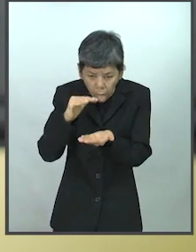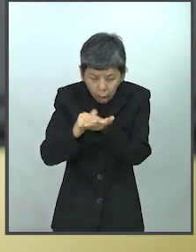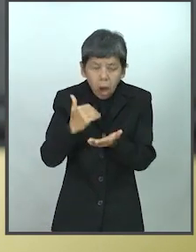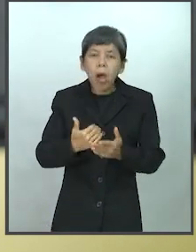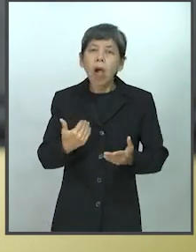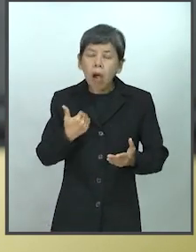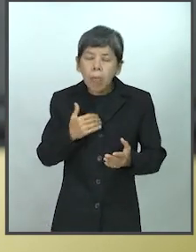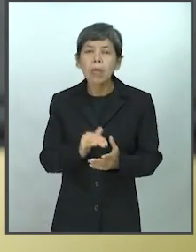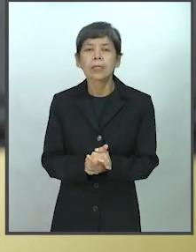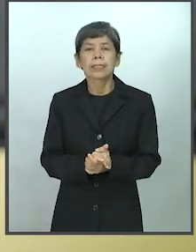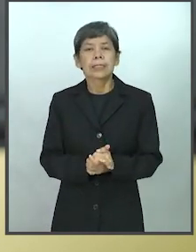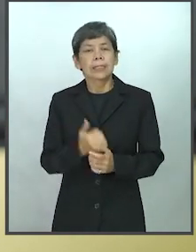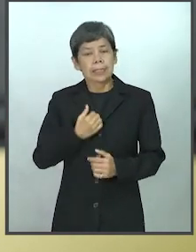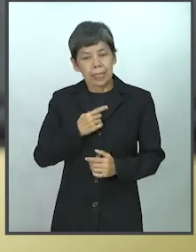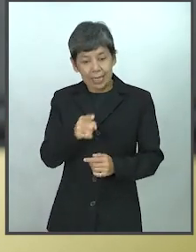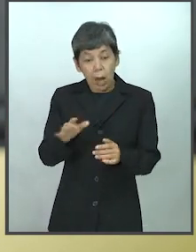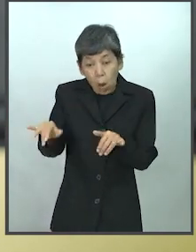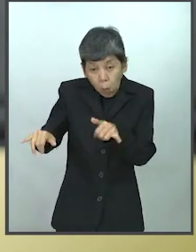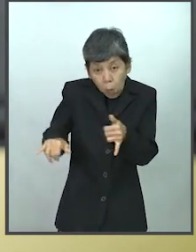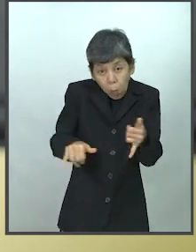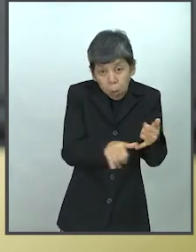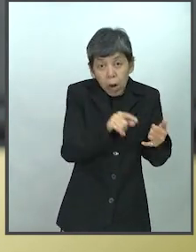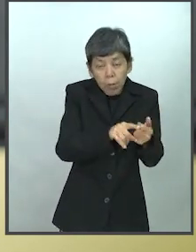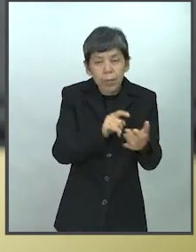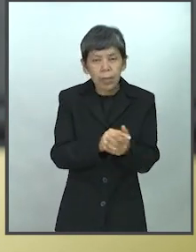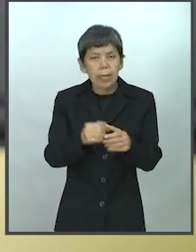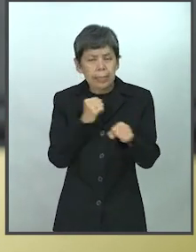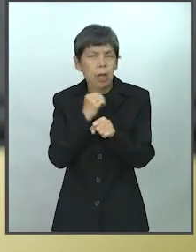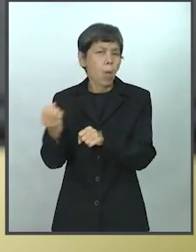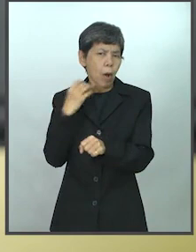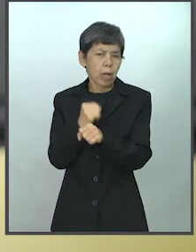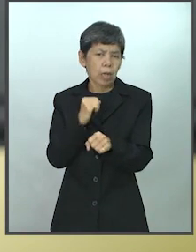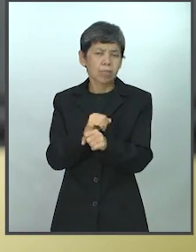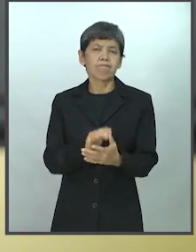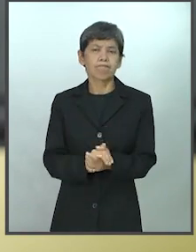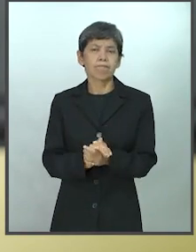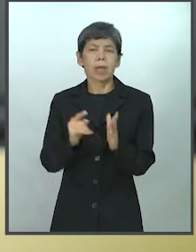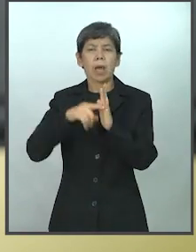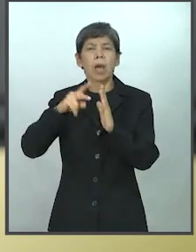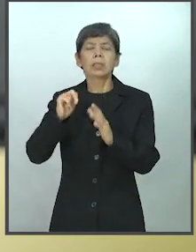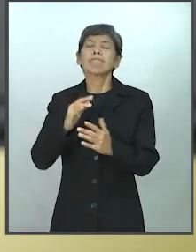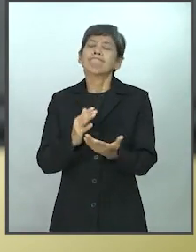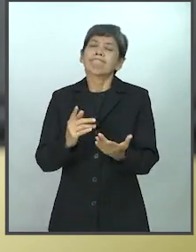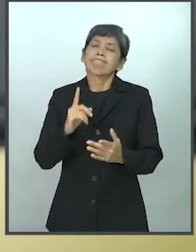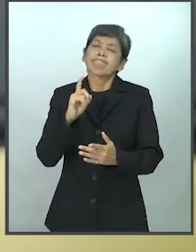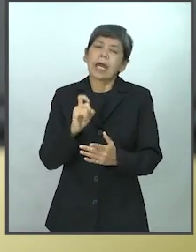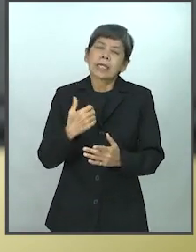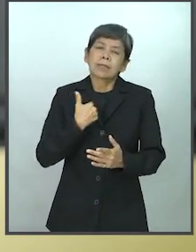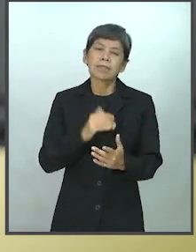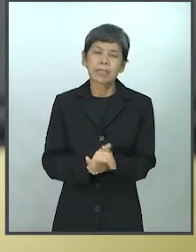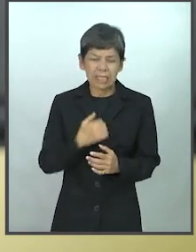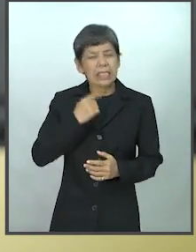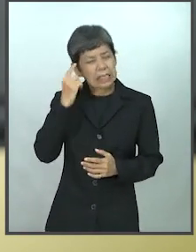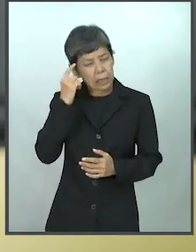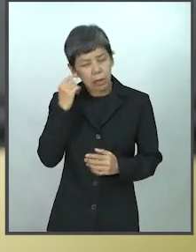แล้วพี่ที่เขาไปด้วยกันอ่ะเขาแล้วก็หน่วยงานเขาก็เลยแจ้งมาว่าพี่แซมเนี่ยขาดอากาศหายใจแล้วก็น่าจ